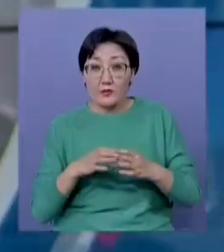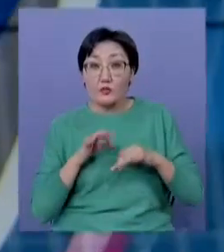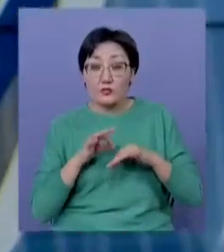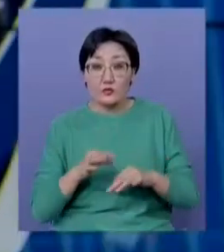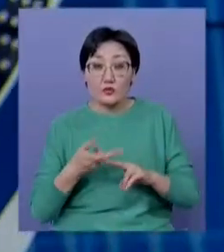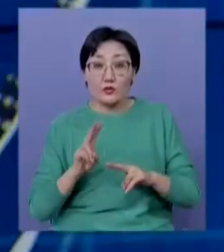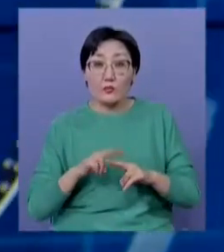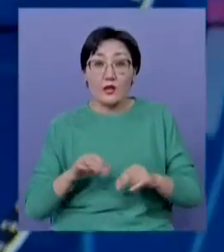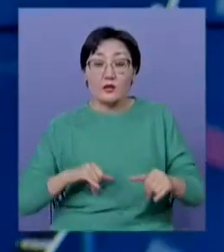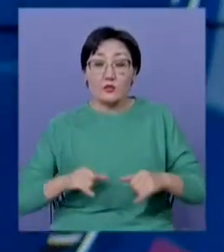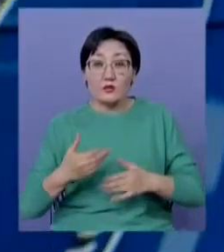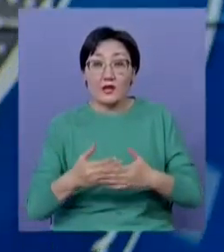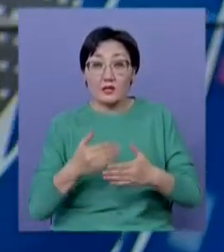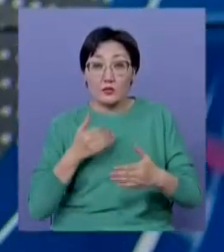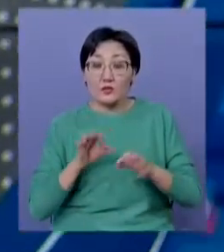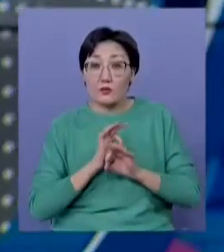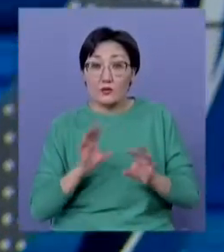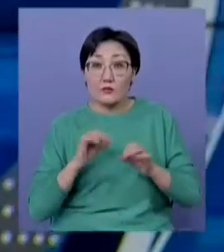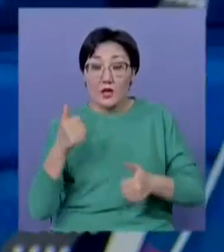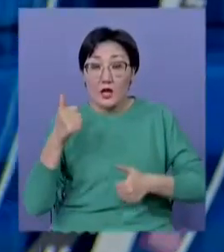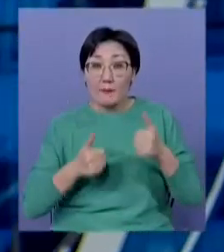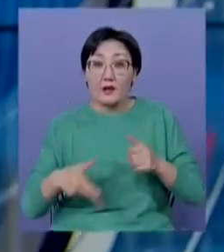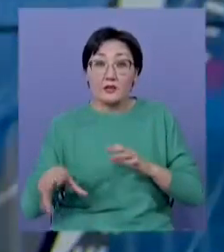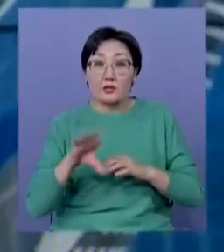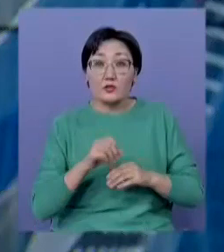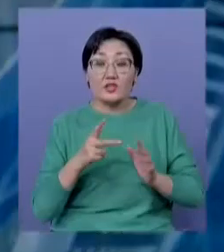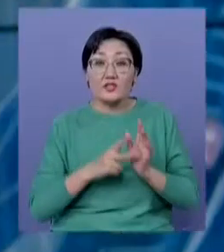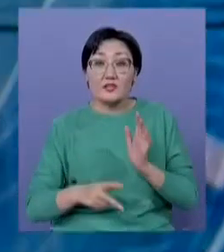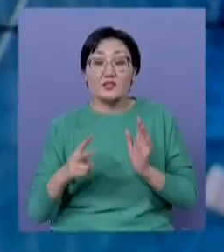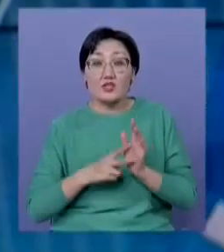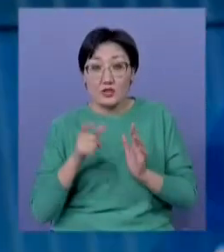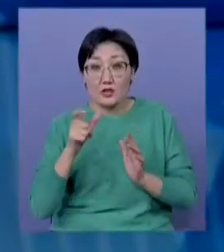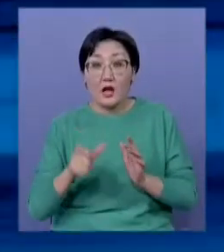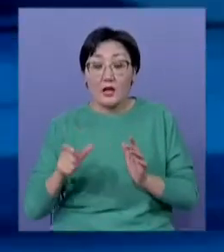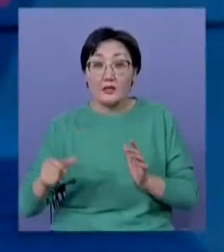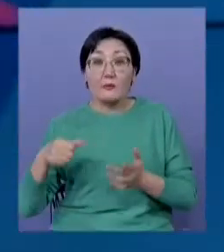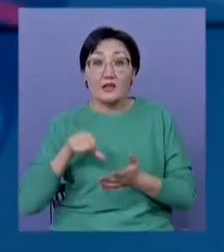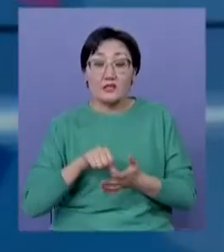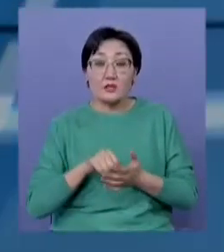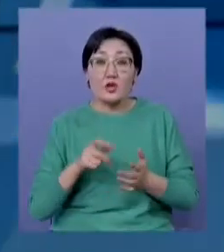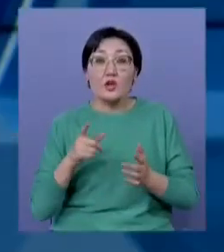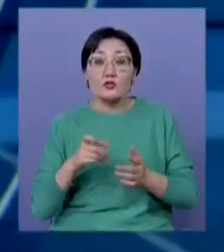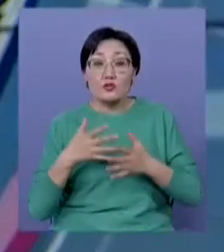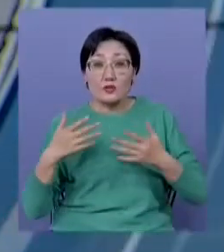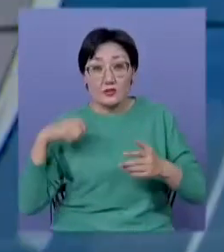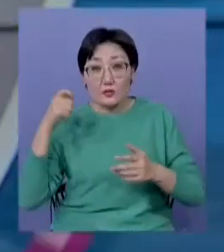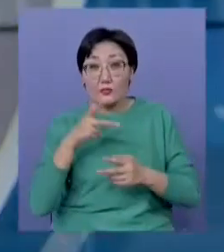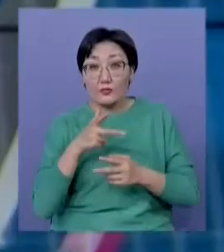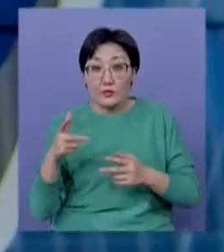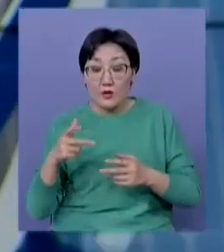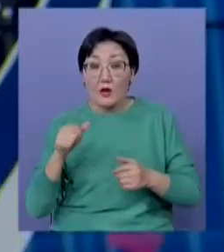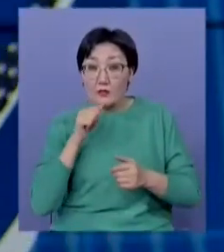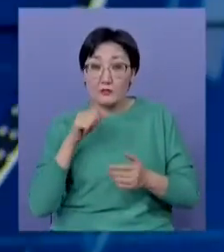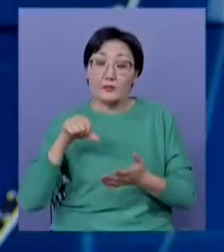Биыл бұл зұлымдықтың алдын алуды насихаттайтын байқауға барлығы 87 қатысушы өтінім тастап, 100-ден астам жұмыс авторлары бақтарын